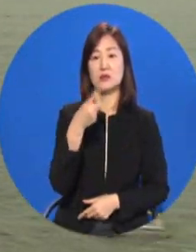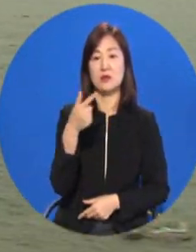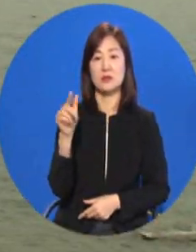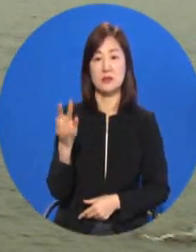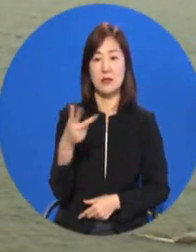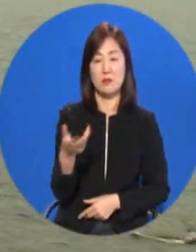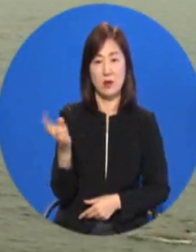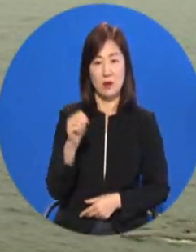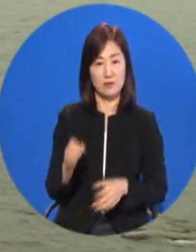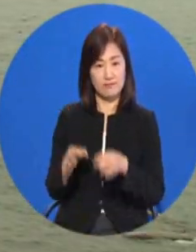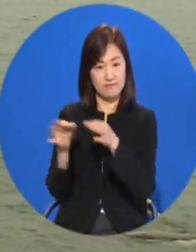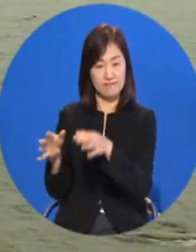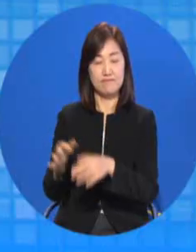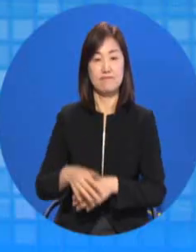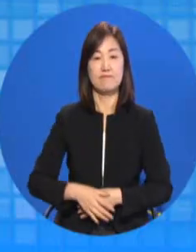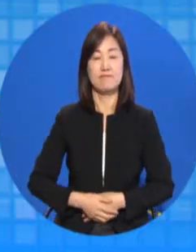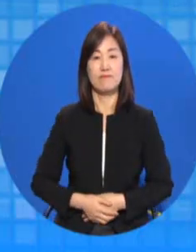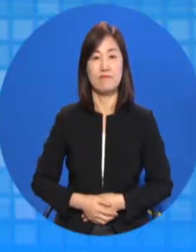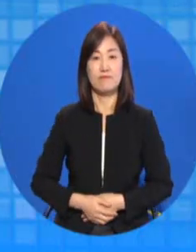추산됩니다